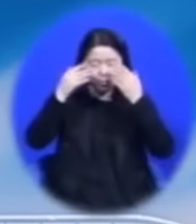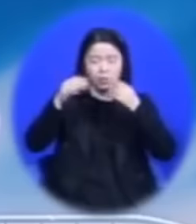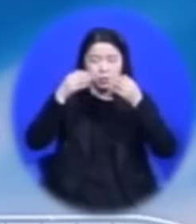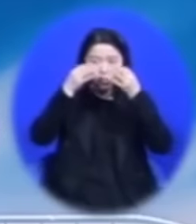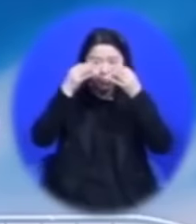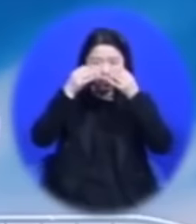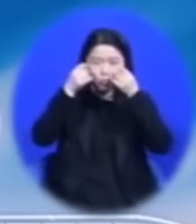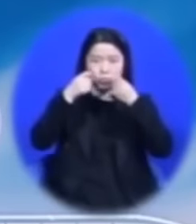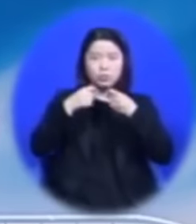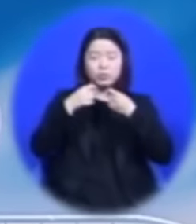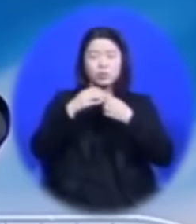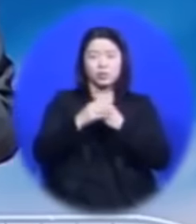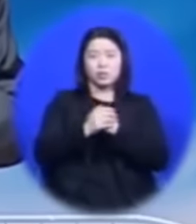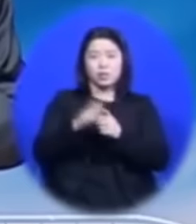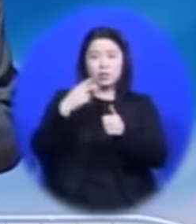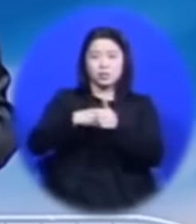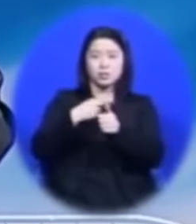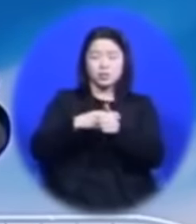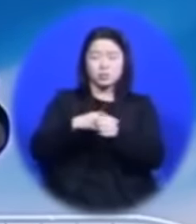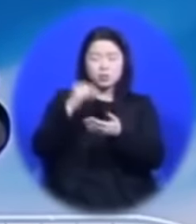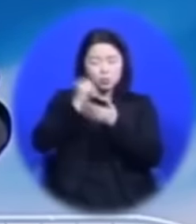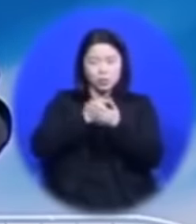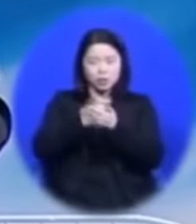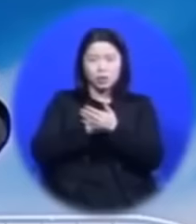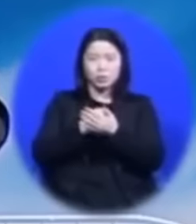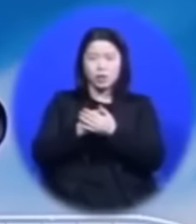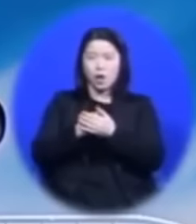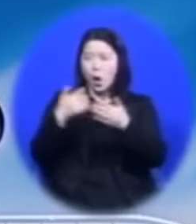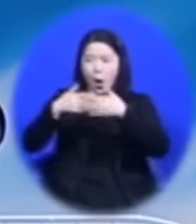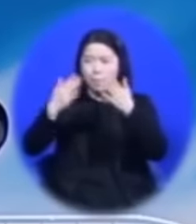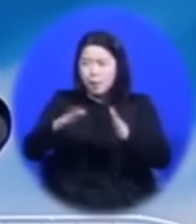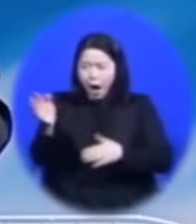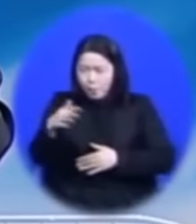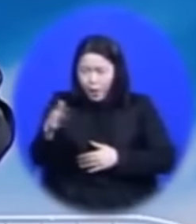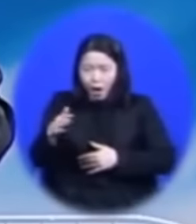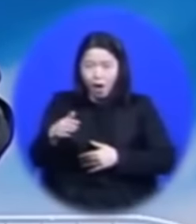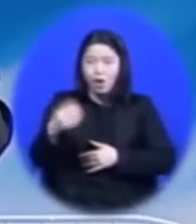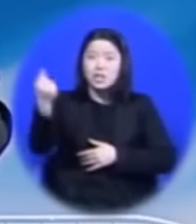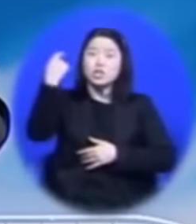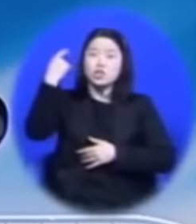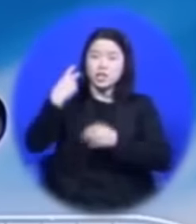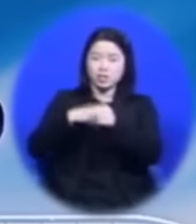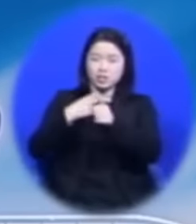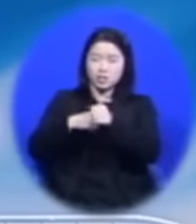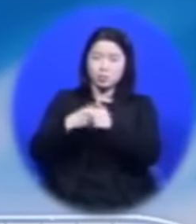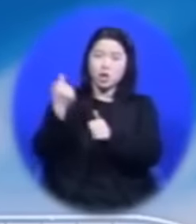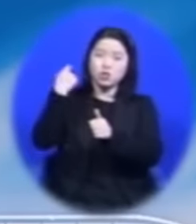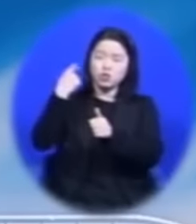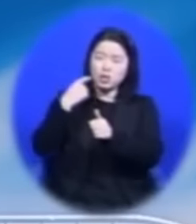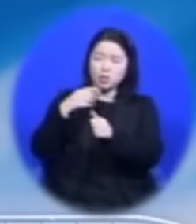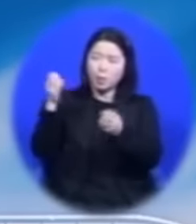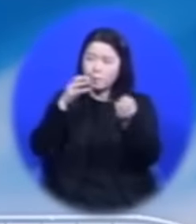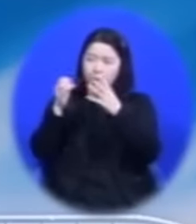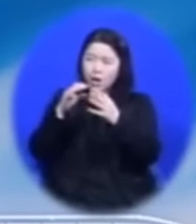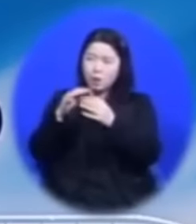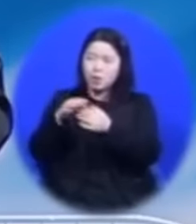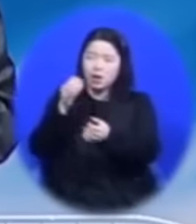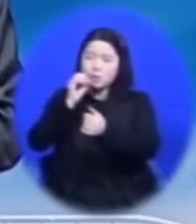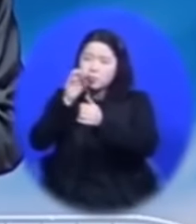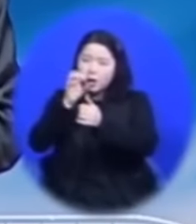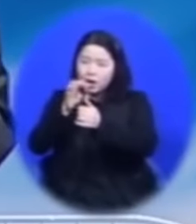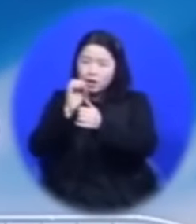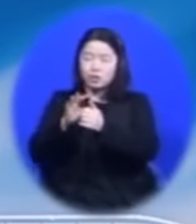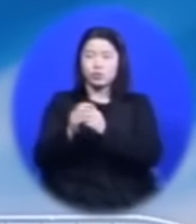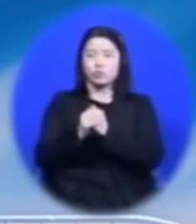눈물이 맺히면서 선생님은 너무 안타까워서 방 없어요. 방 없어요. 계속 뒤에서 대사를 잊어버렸을까 봐